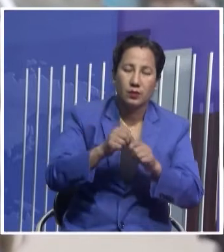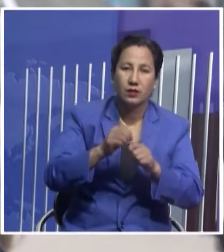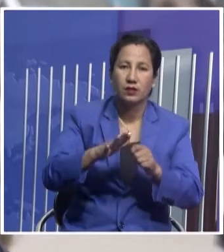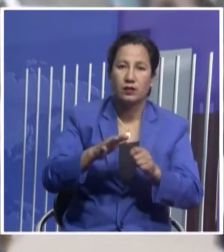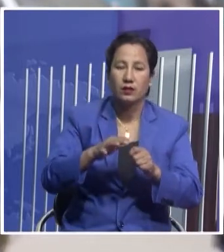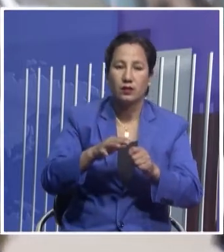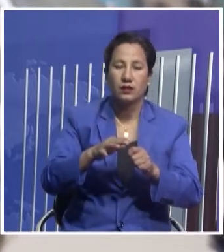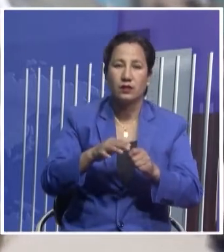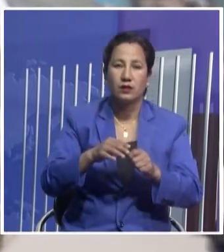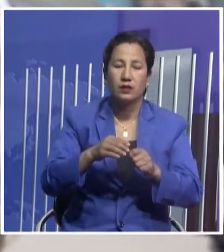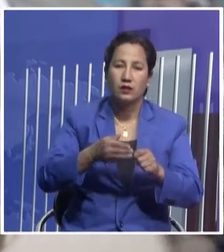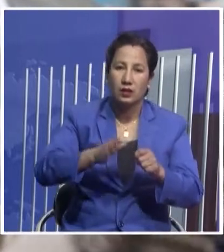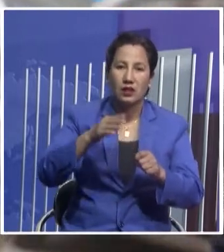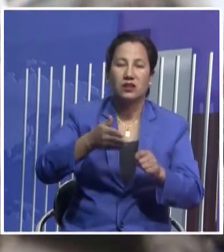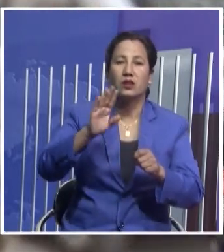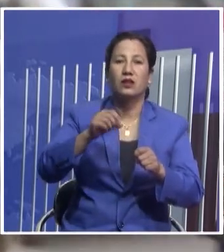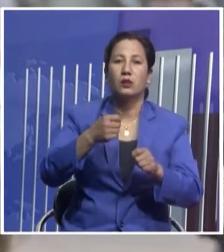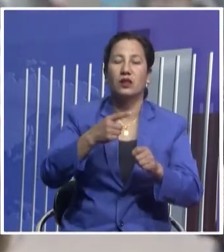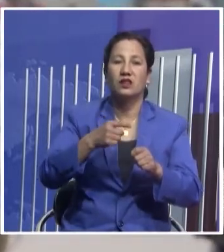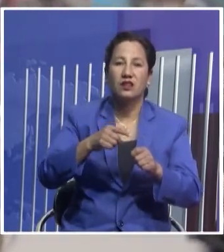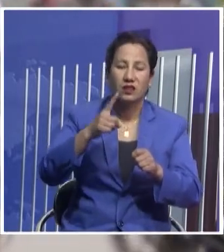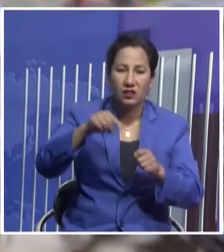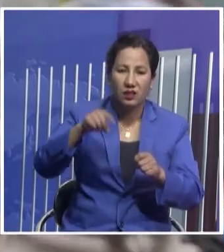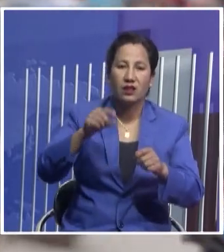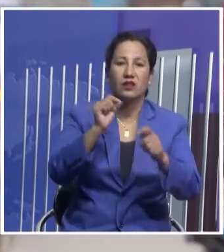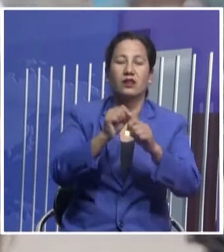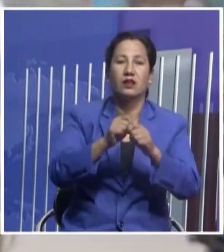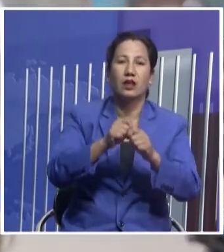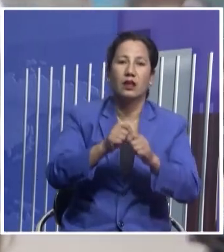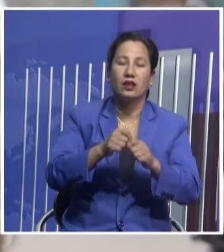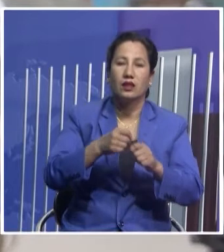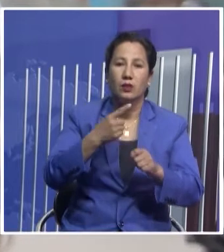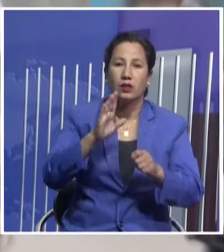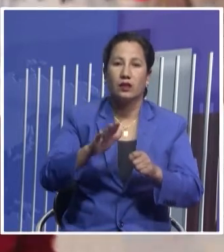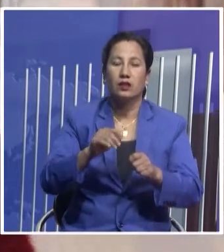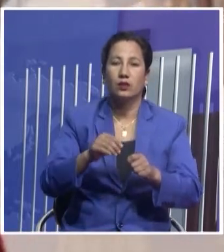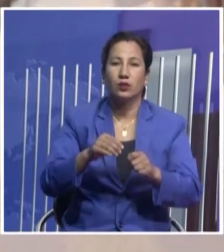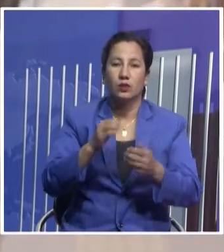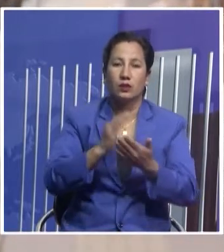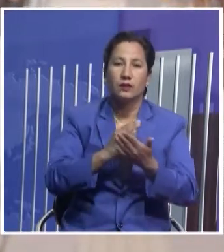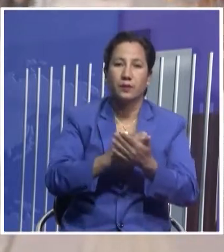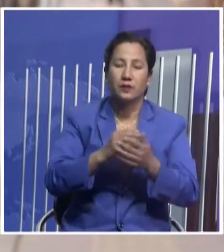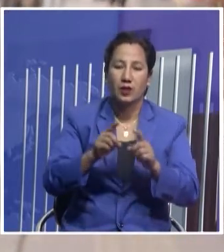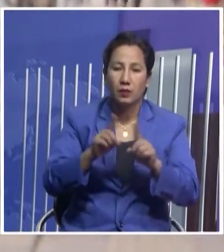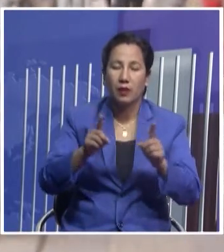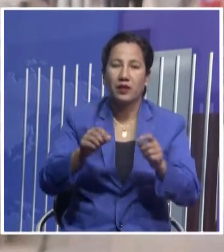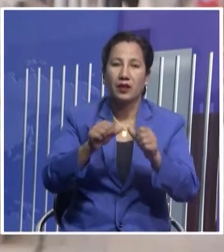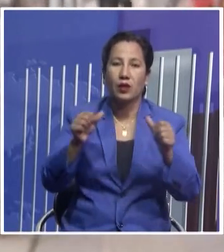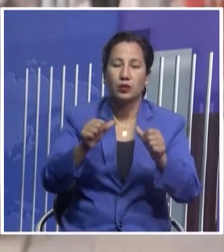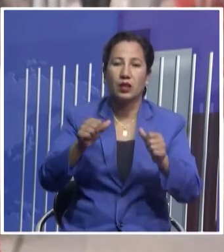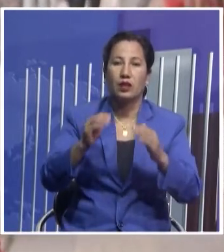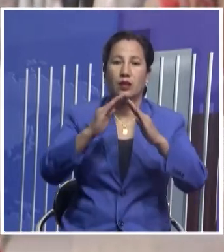चेक गर्नु कतिपय जाँदैनन् गयो भने पनि गलत तरिका बताइदिने त्यस्तो तरिकाहरू छ मापदण्ड अनुसार